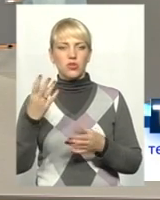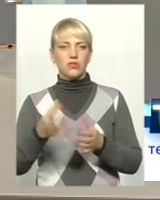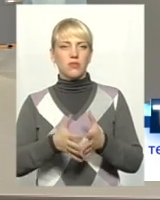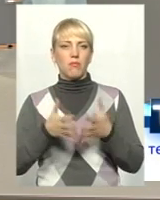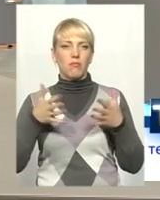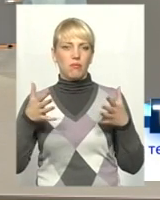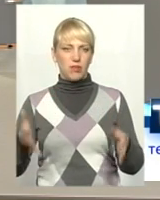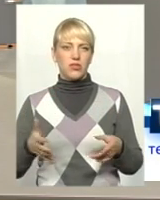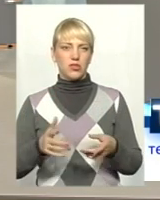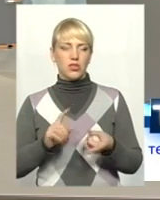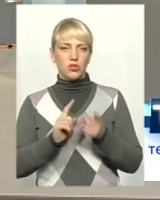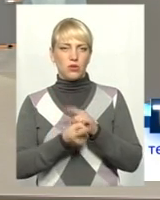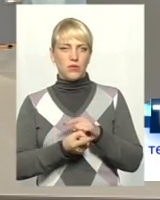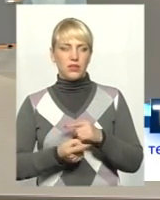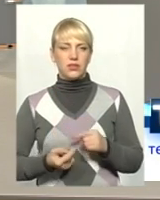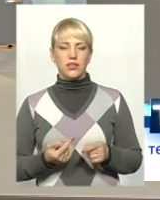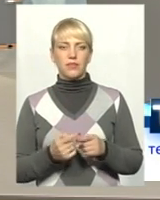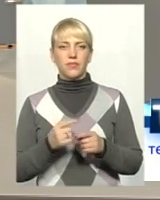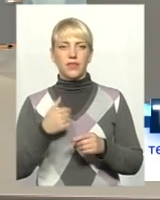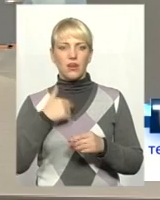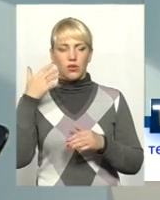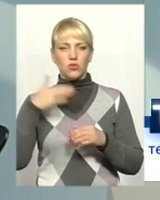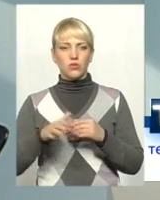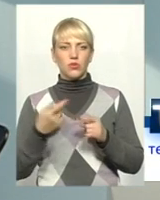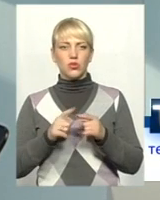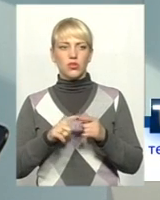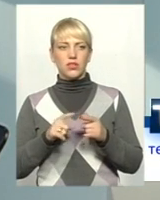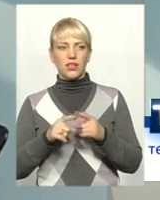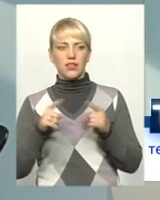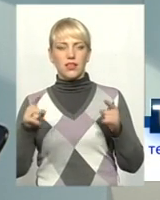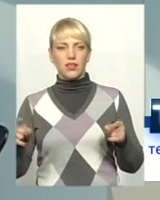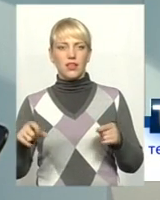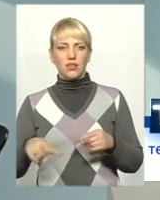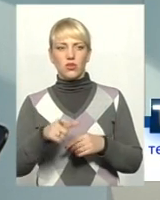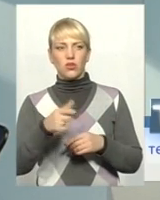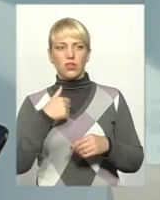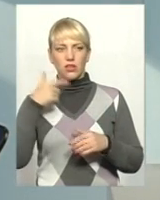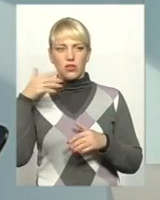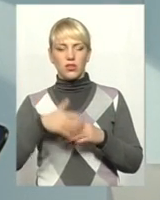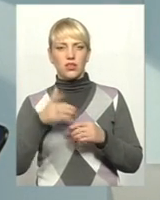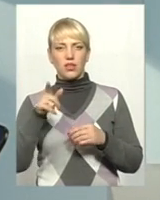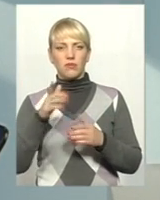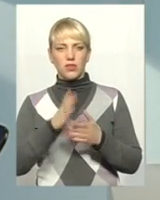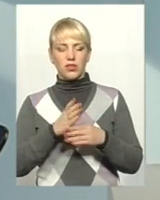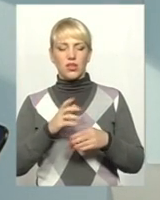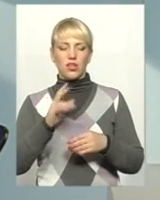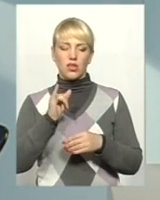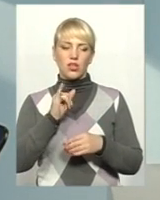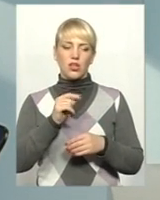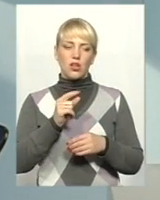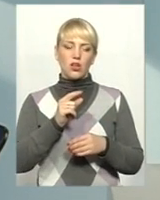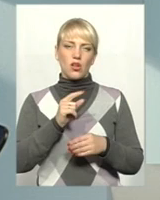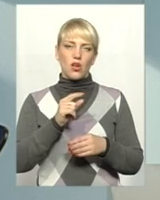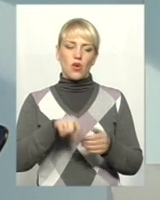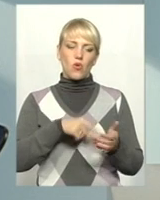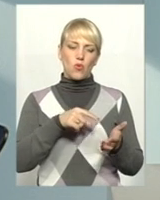за запитання. Я розумію так, що це ділянка дороги. Там є дорога комунальної власності і є дорога,